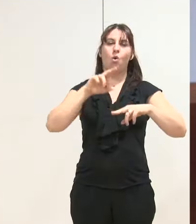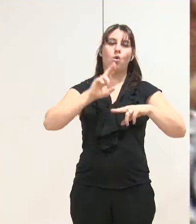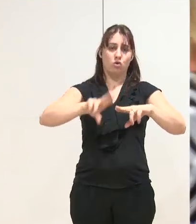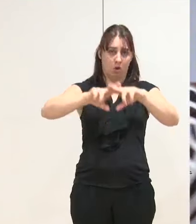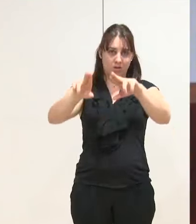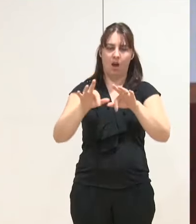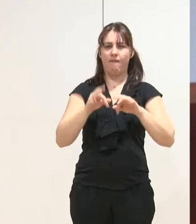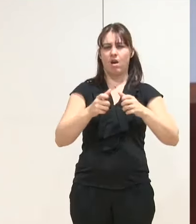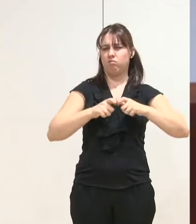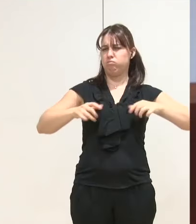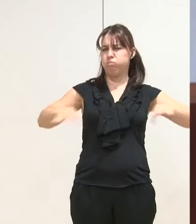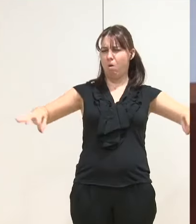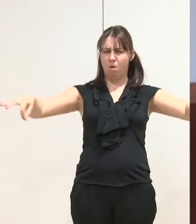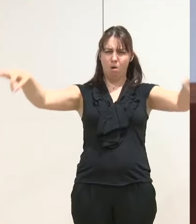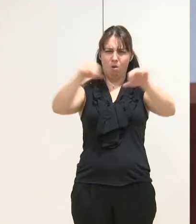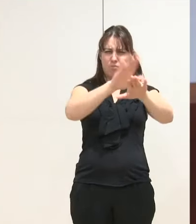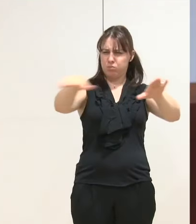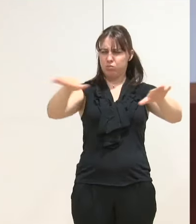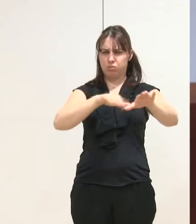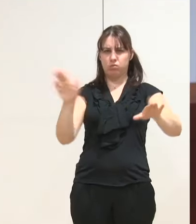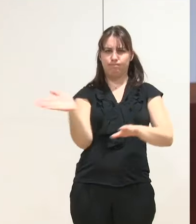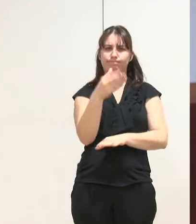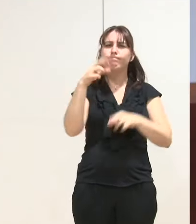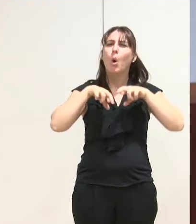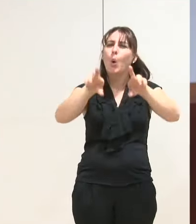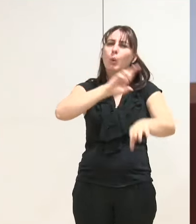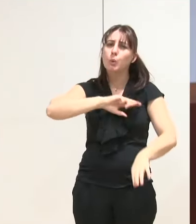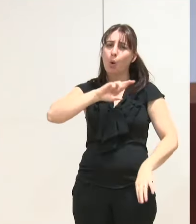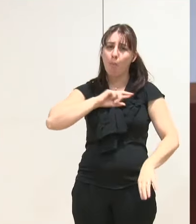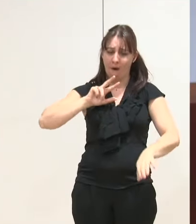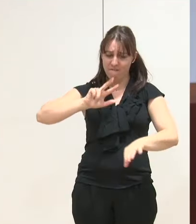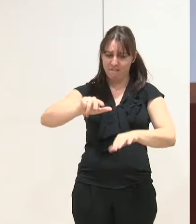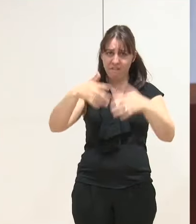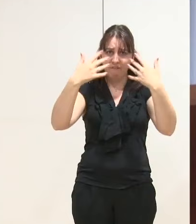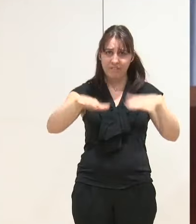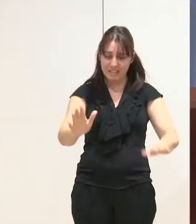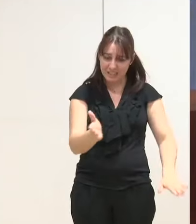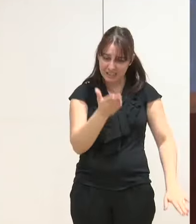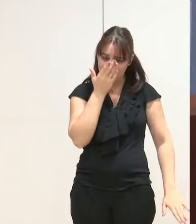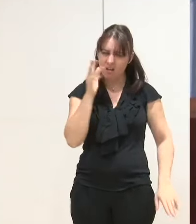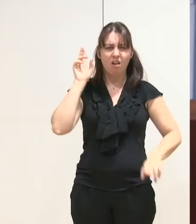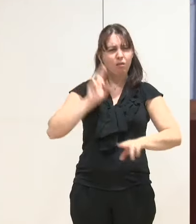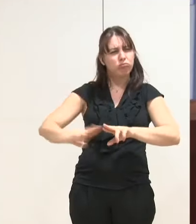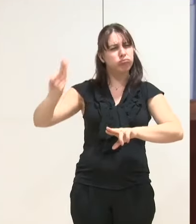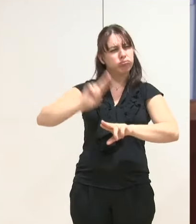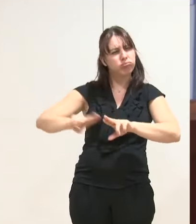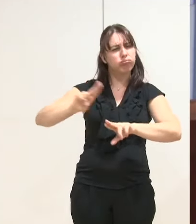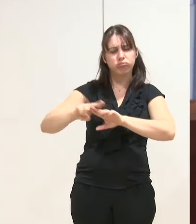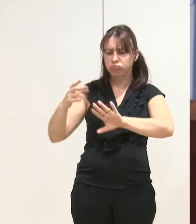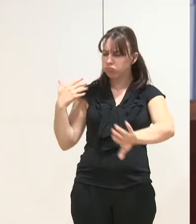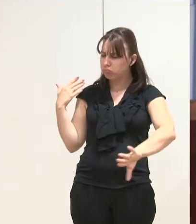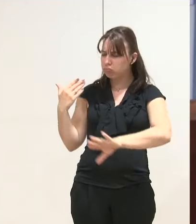de tennis situé rue de repos touche à sa fin chantier qui a démarré